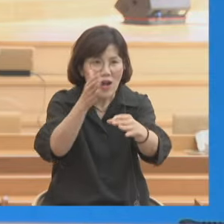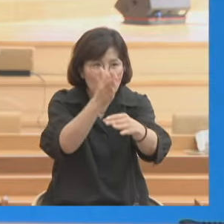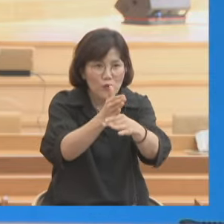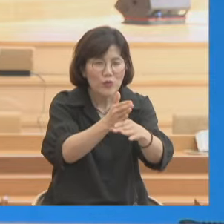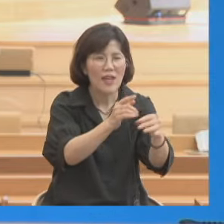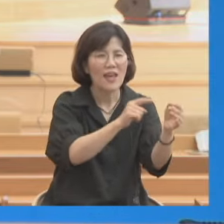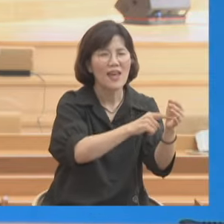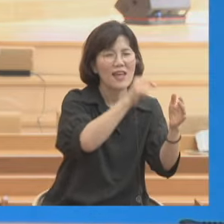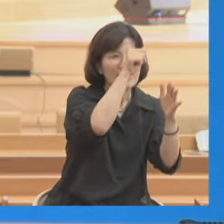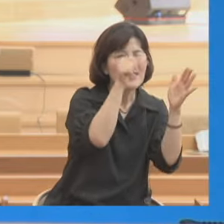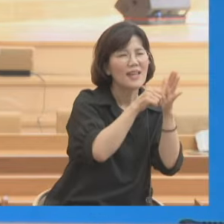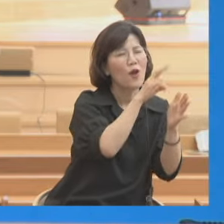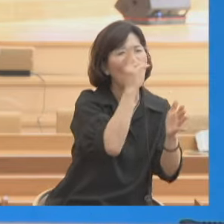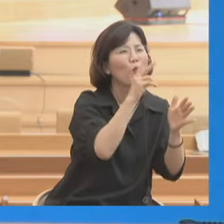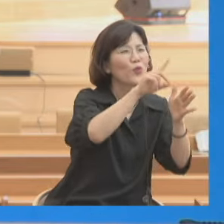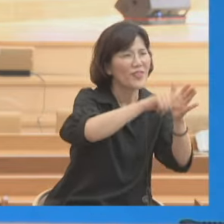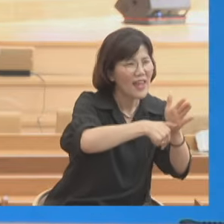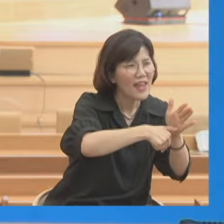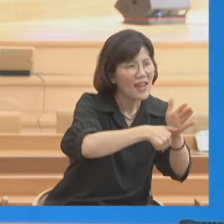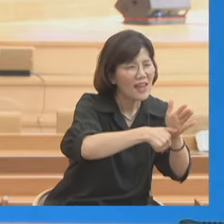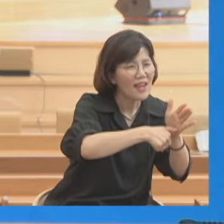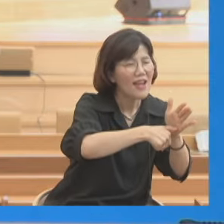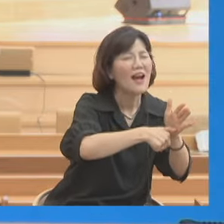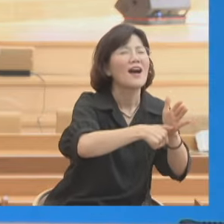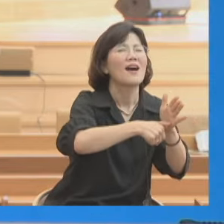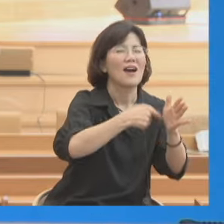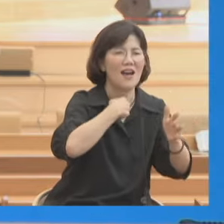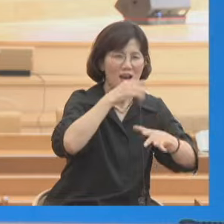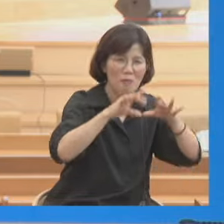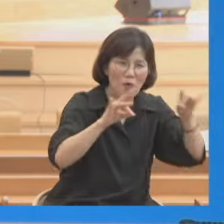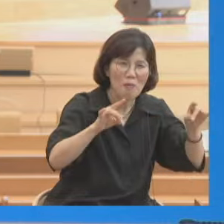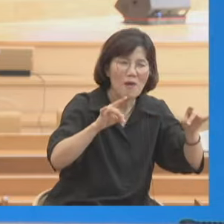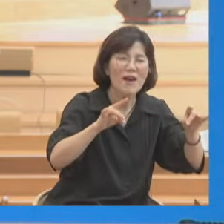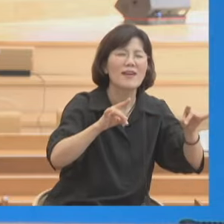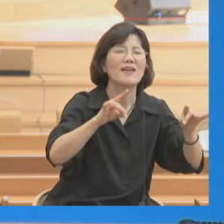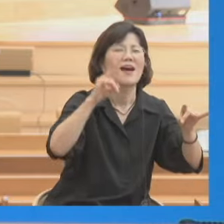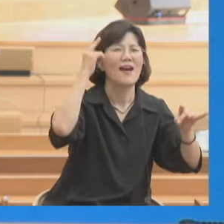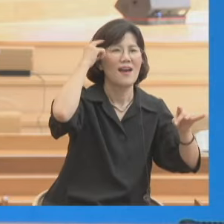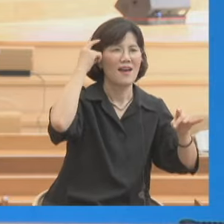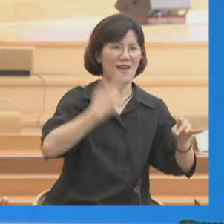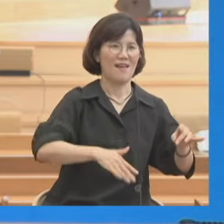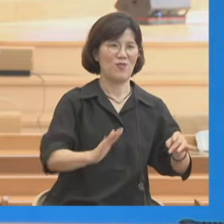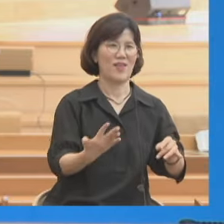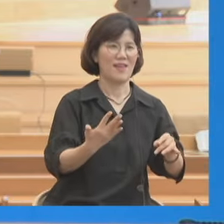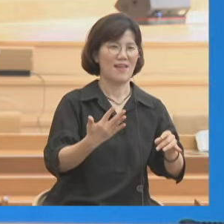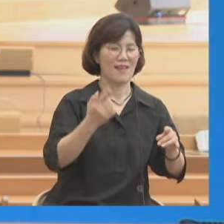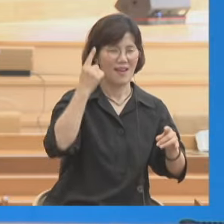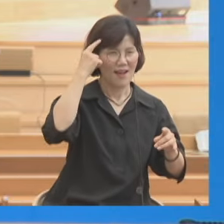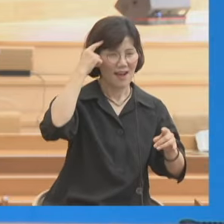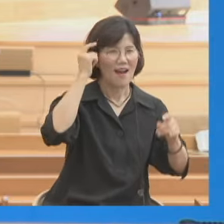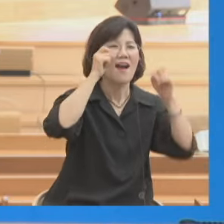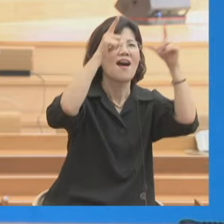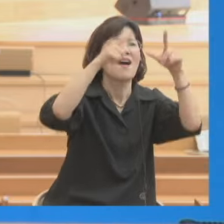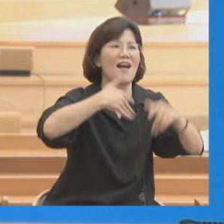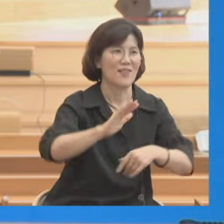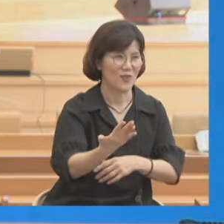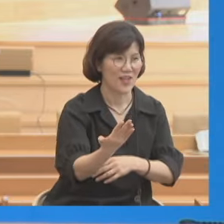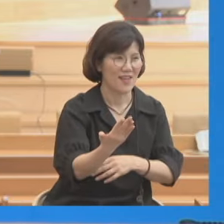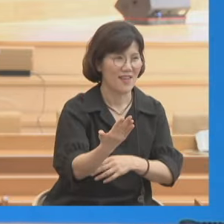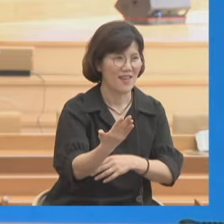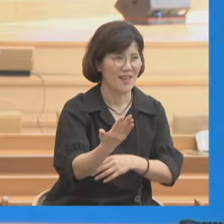오후에 닥치는 이 목마름이 어느 정도 깨달아졌어요. 각성이 된 거죠. 각성. 제가 각성이 됐던